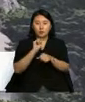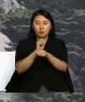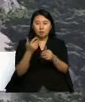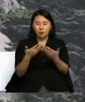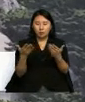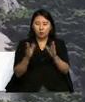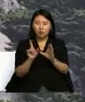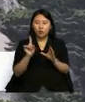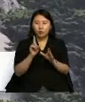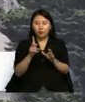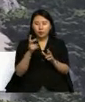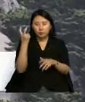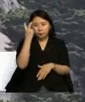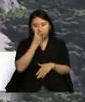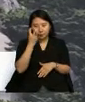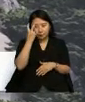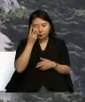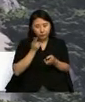집행부하고의 어떤 견제,